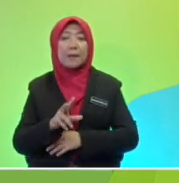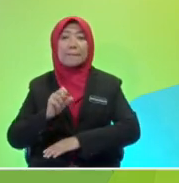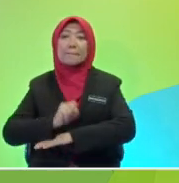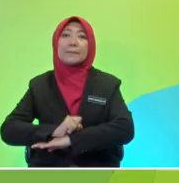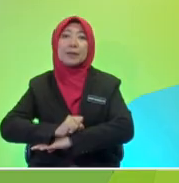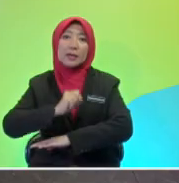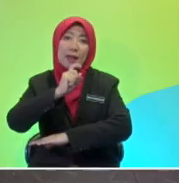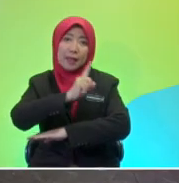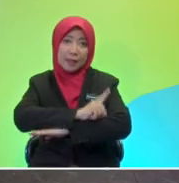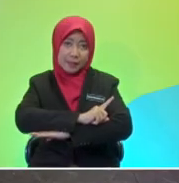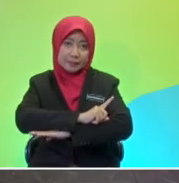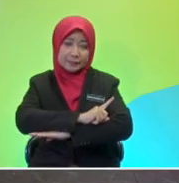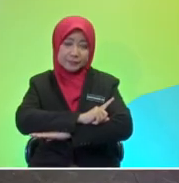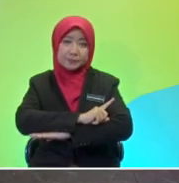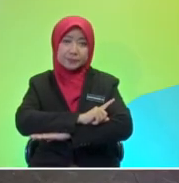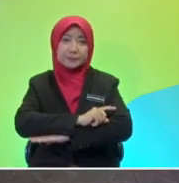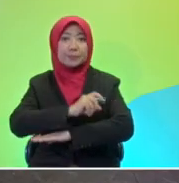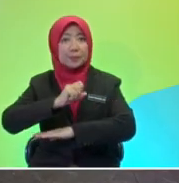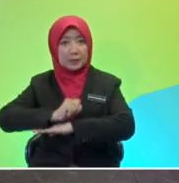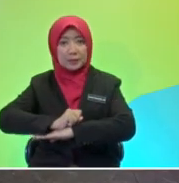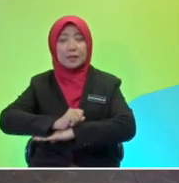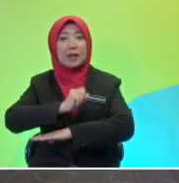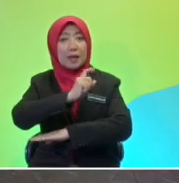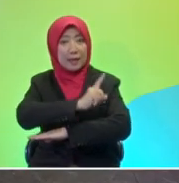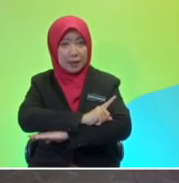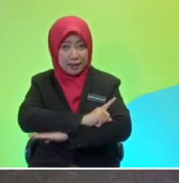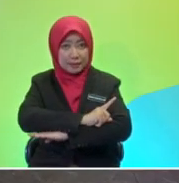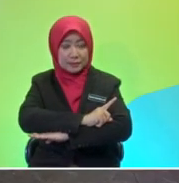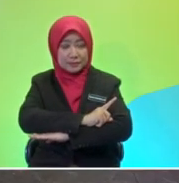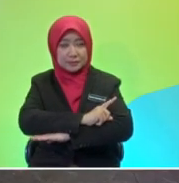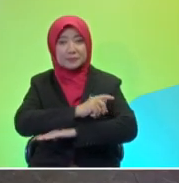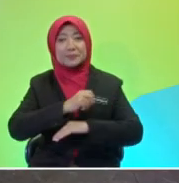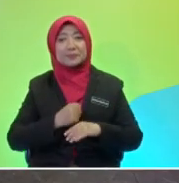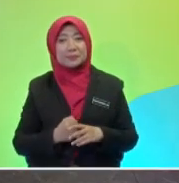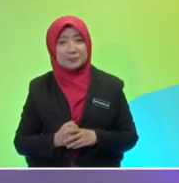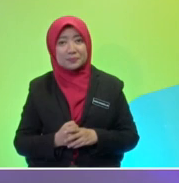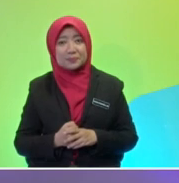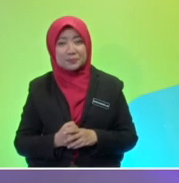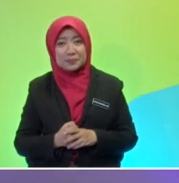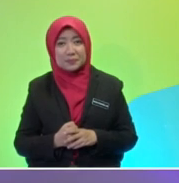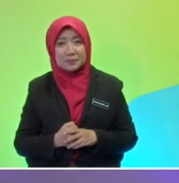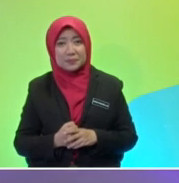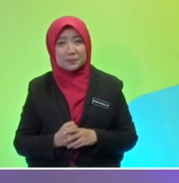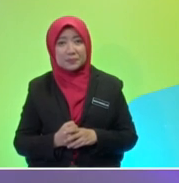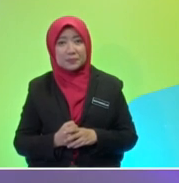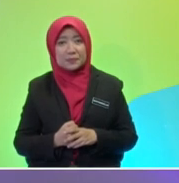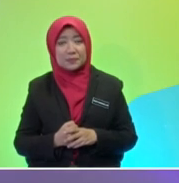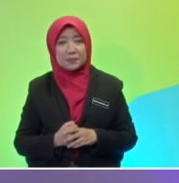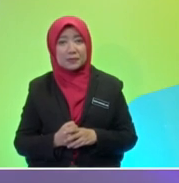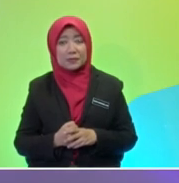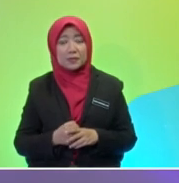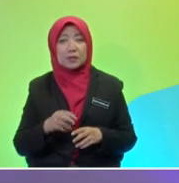sama-sama belalang pandai yang seterusnya kutu kucing